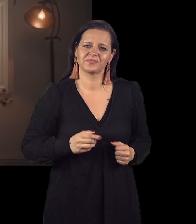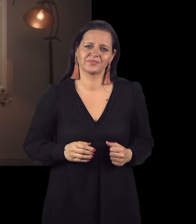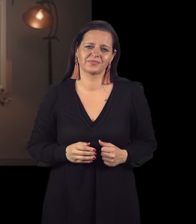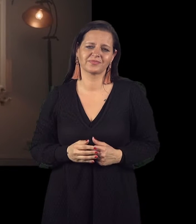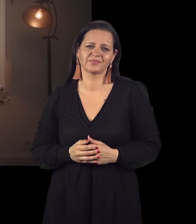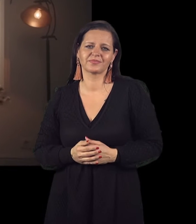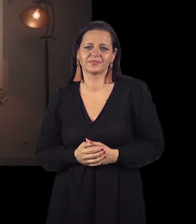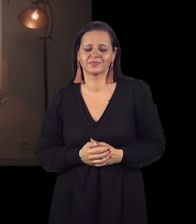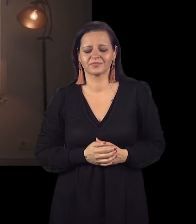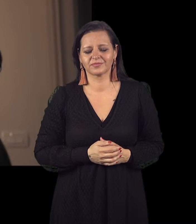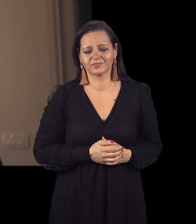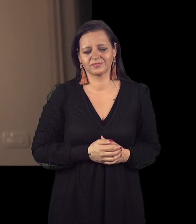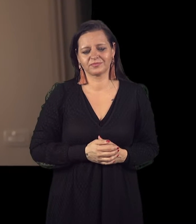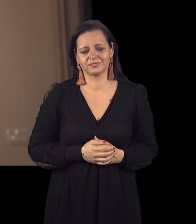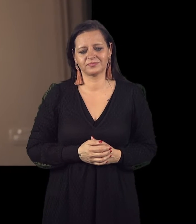oči.